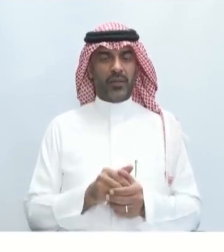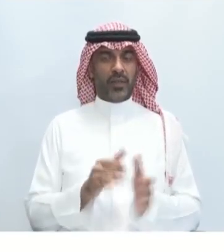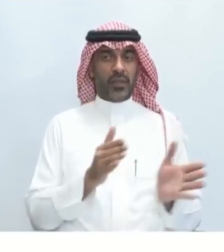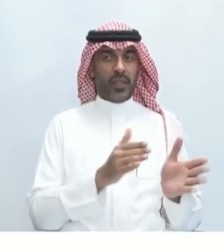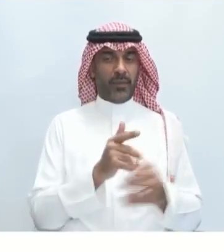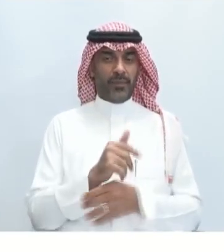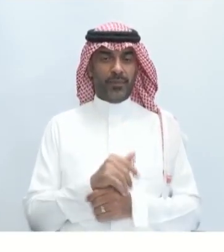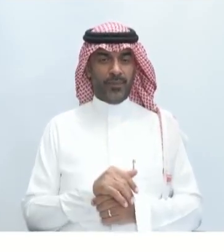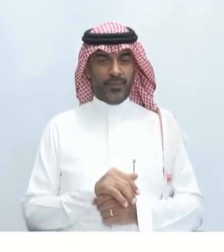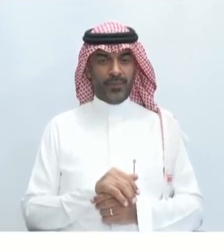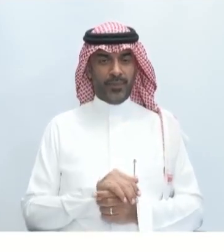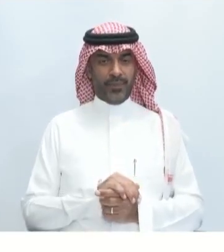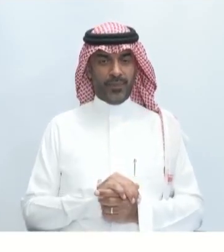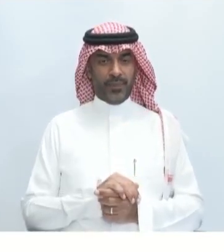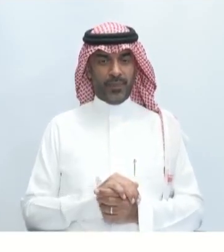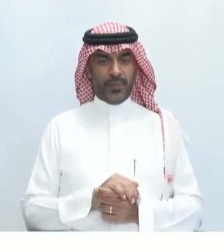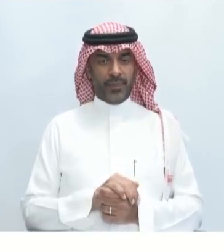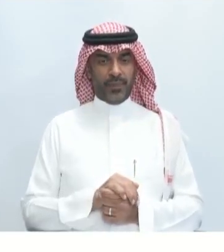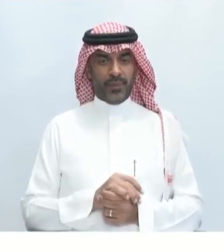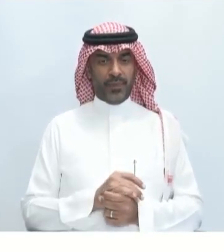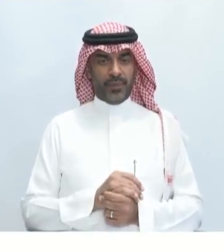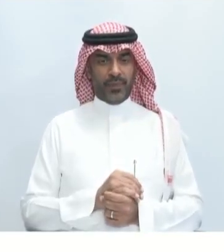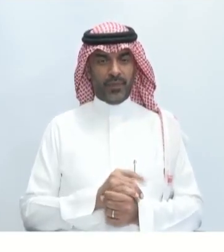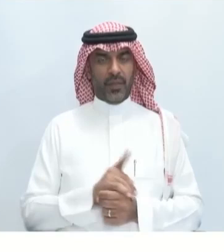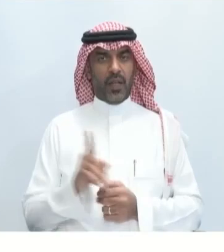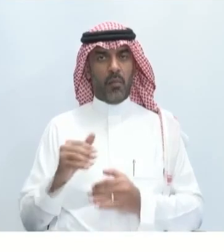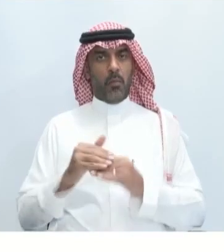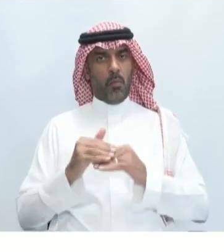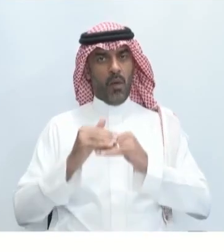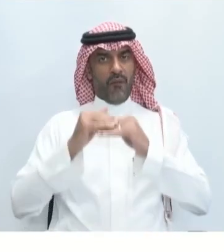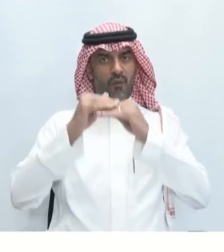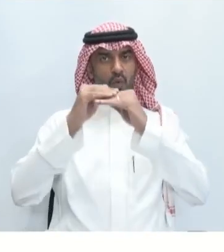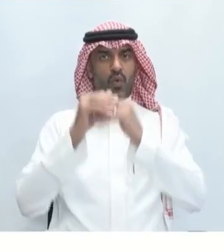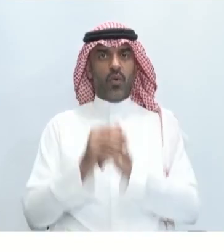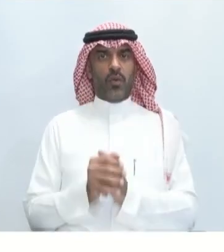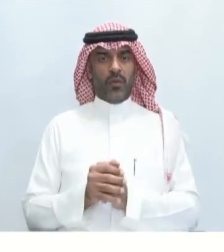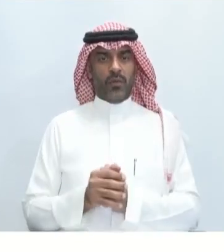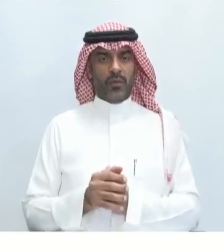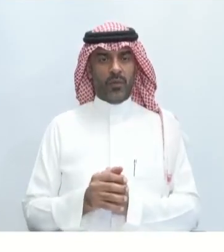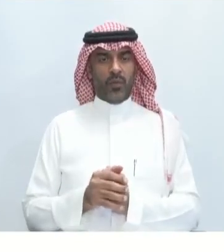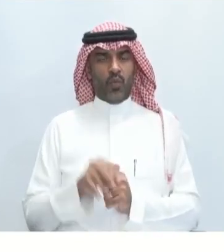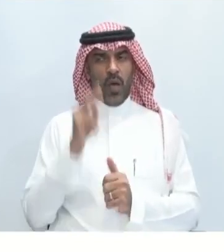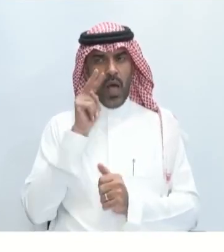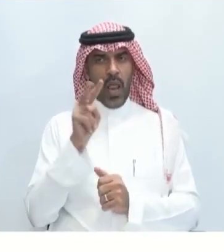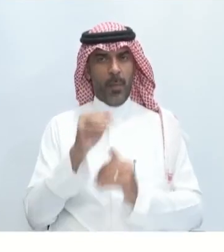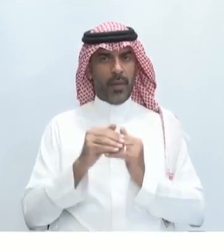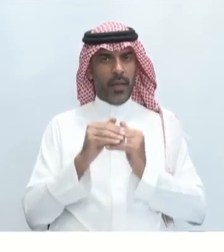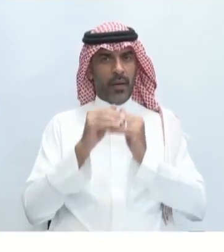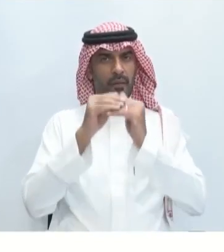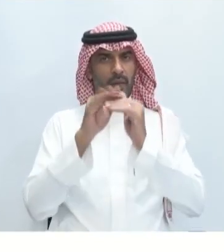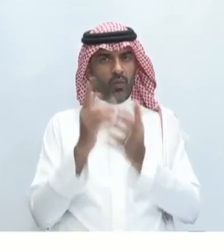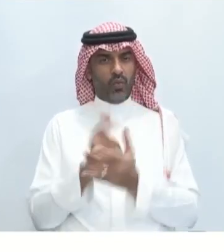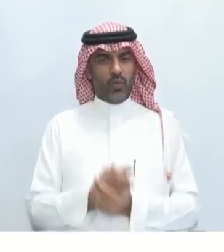تذكرون في الجمله حالته الاعرابيه مرفوع ما علامه اعرابه